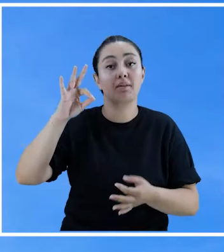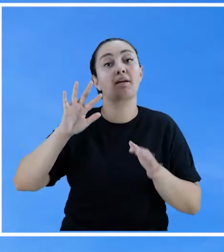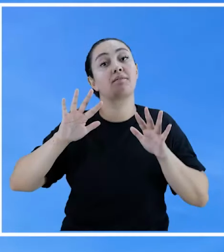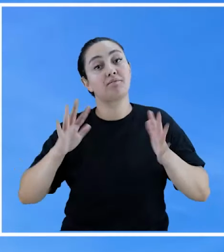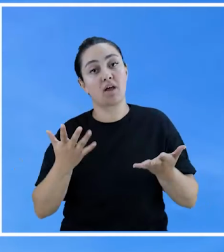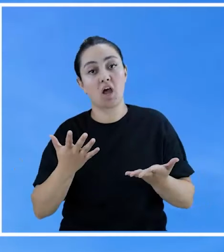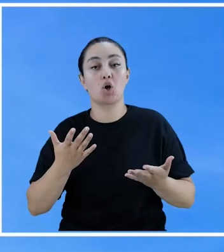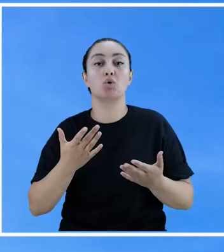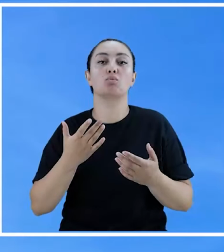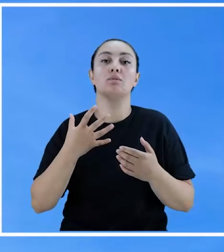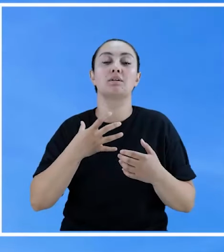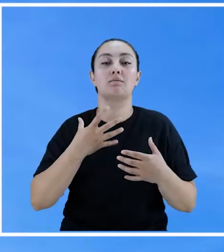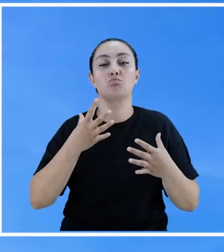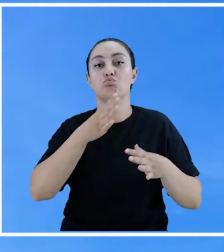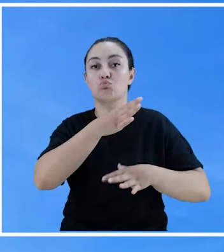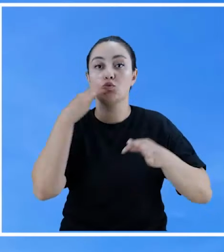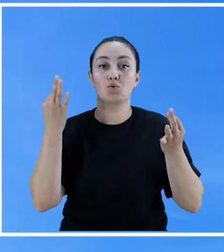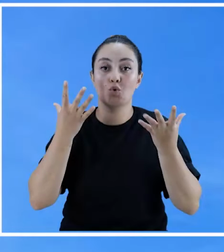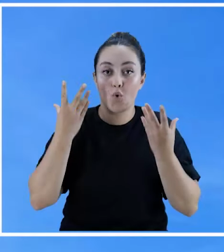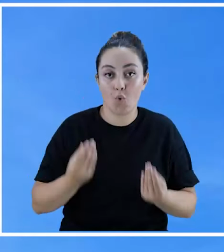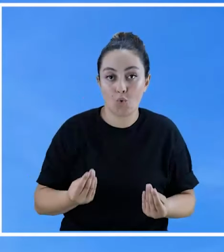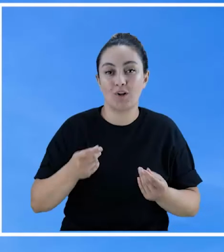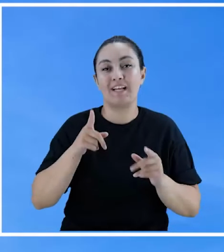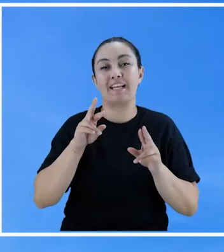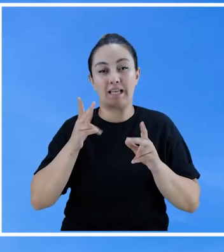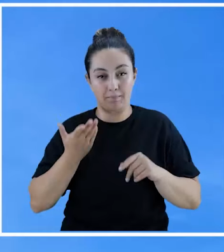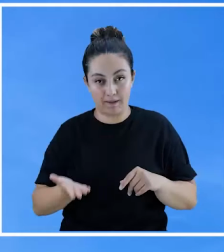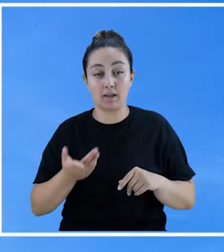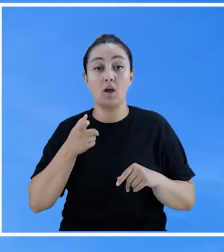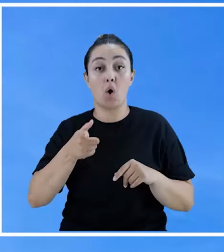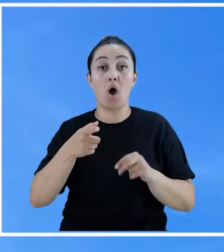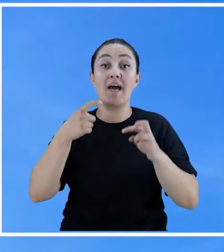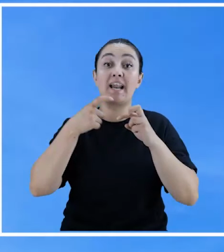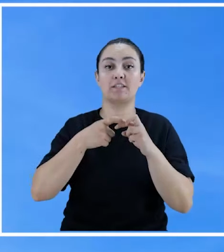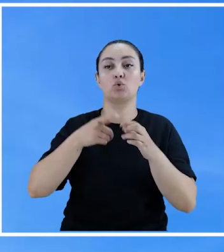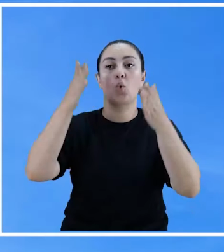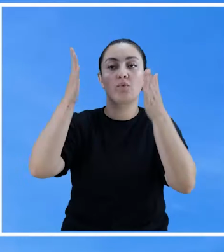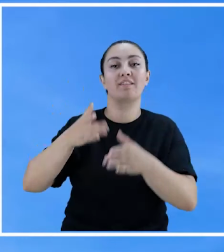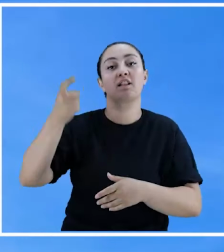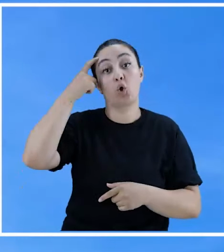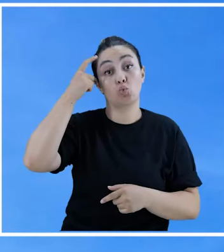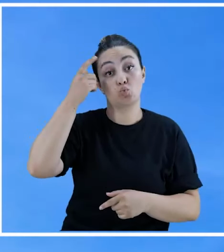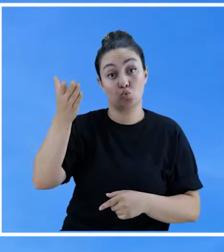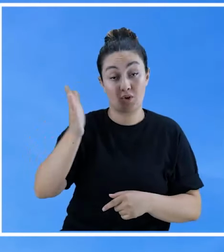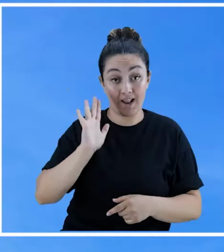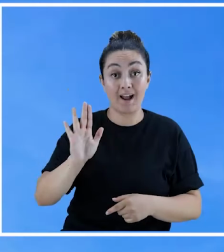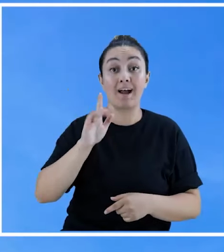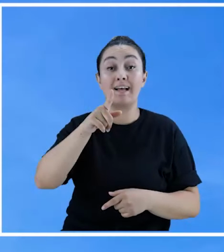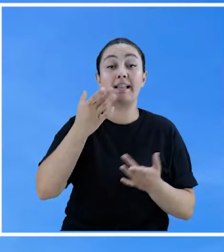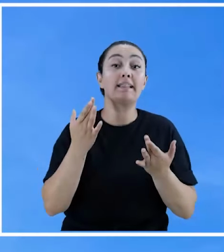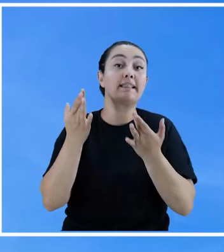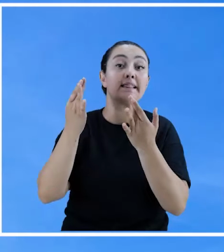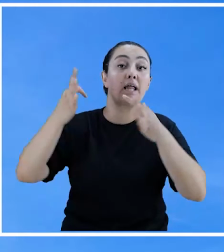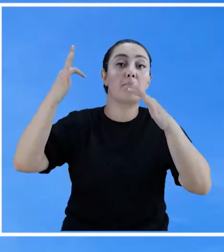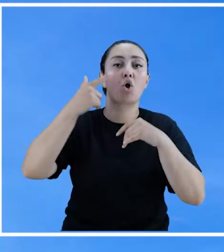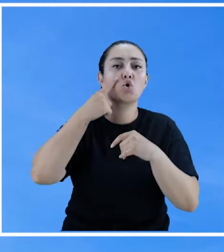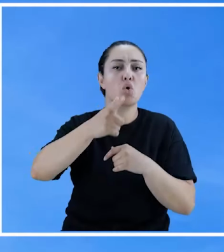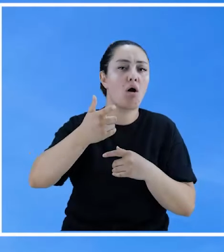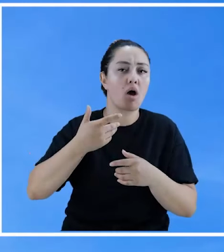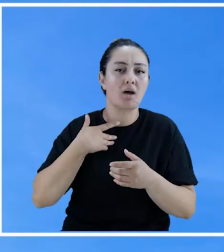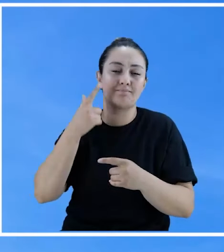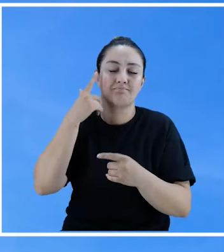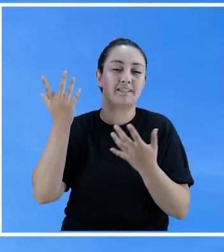ya da işte coşkulu olduğun dinamik anlamda, deprem yükleri gibi. Onun reaksiyonunu biliyorsun sen. Ama tanımadan birbirine bir